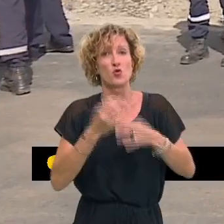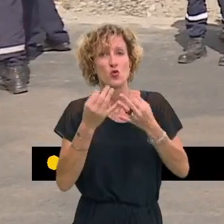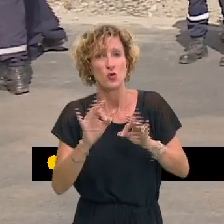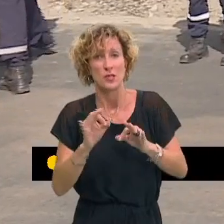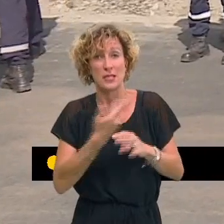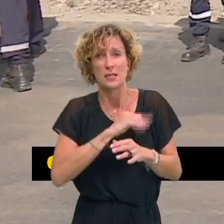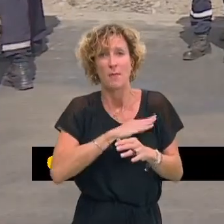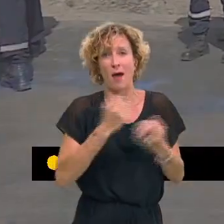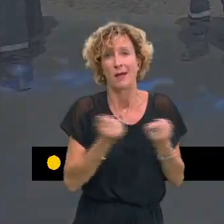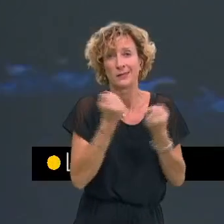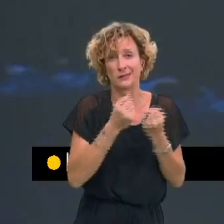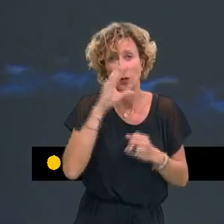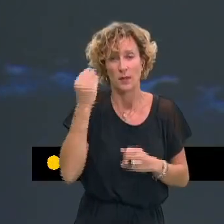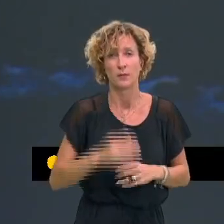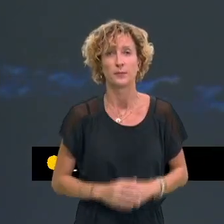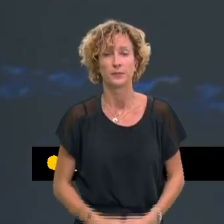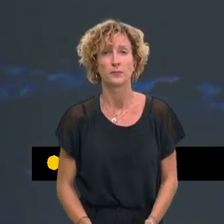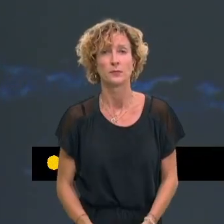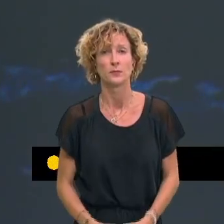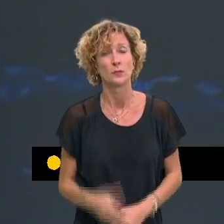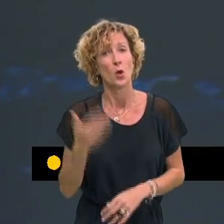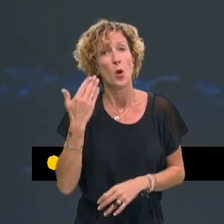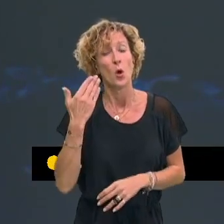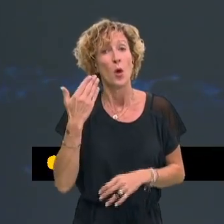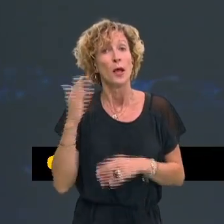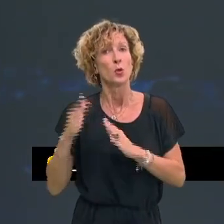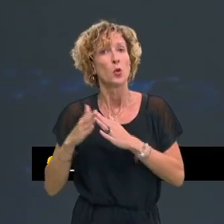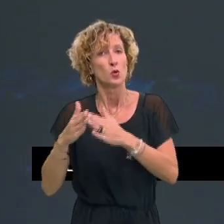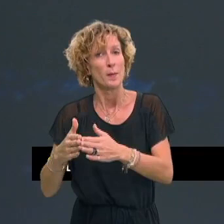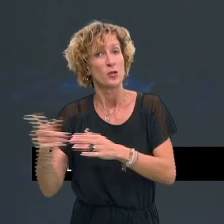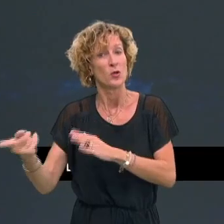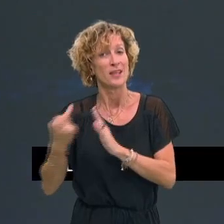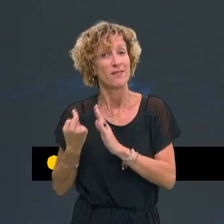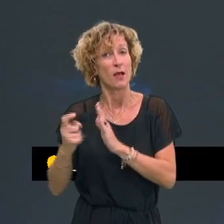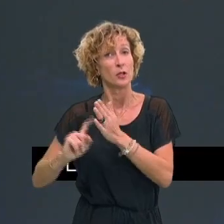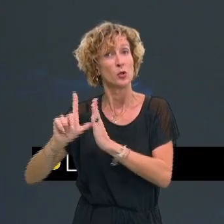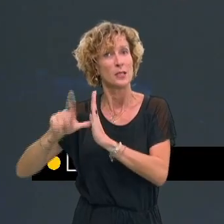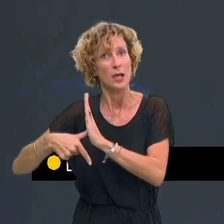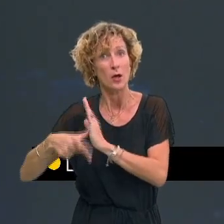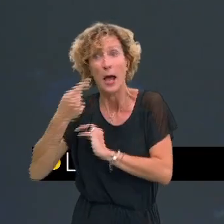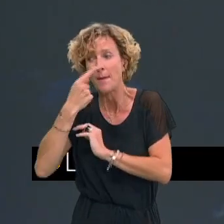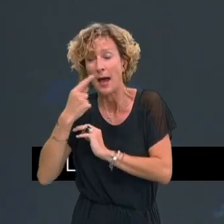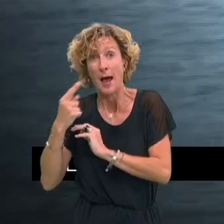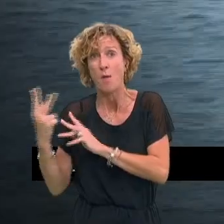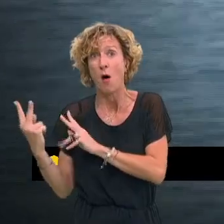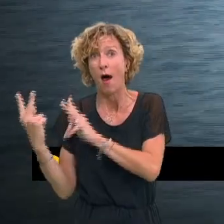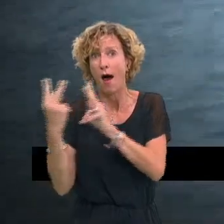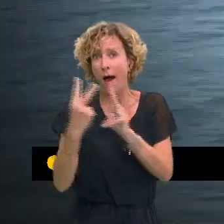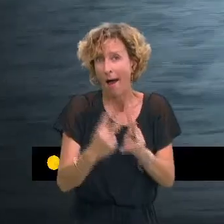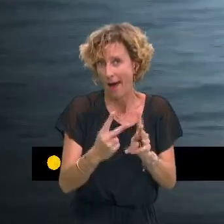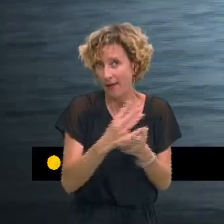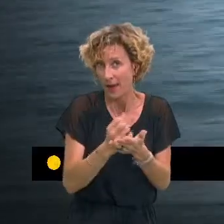activités humaines. Un autre bateau en provenance du Sri Lanka ferait route vers la Réunion.